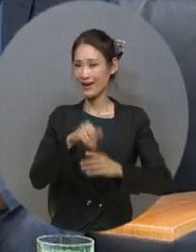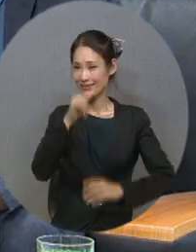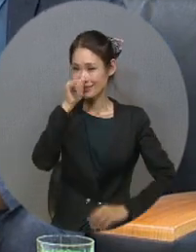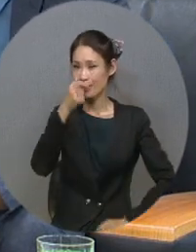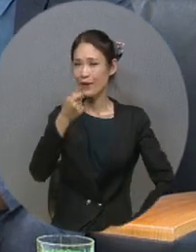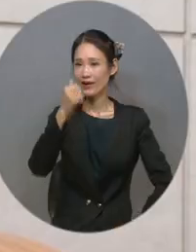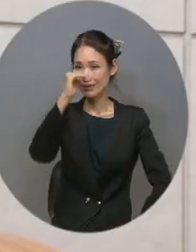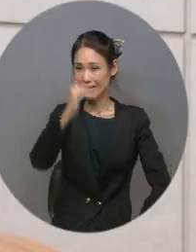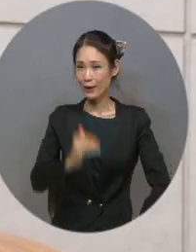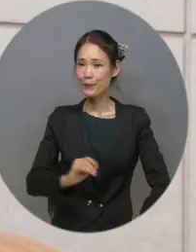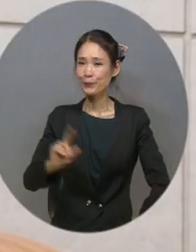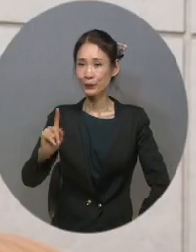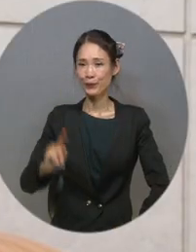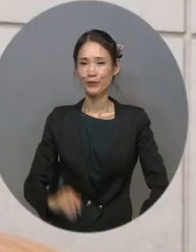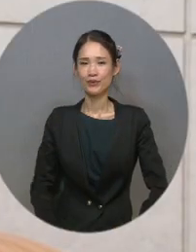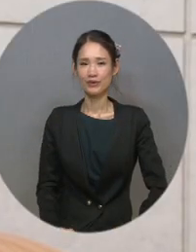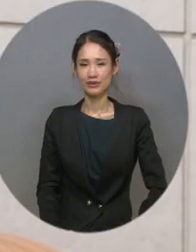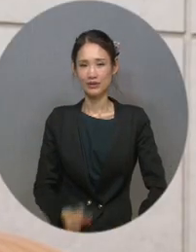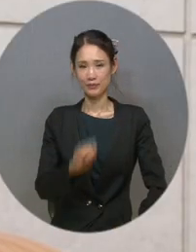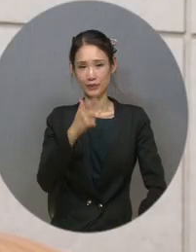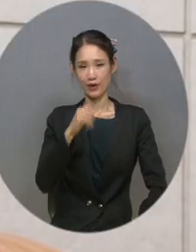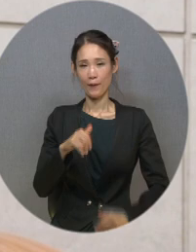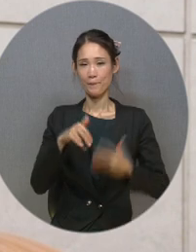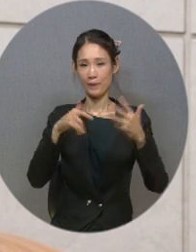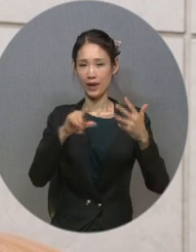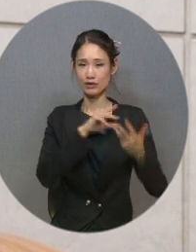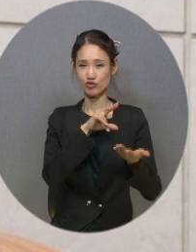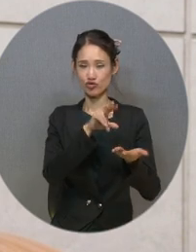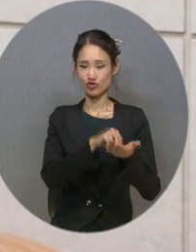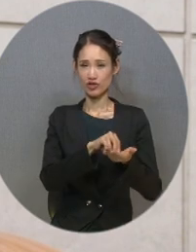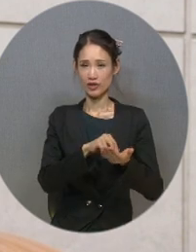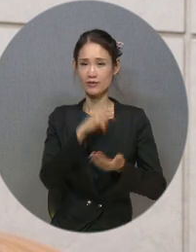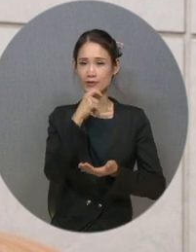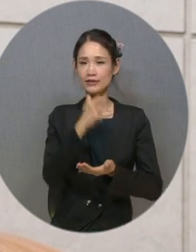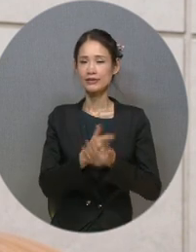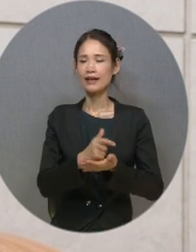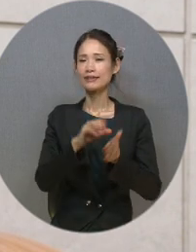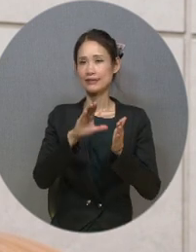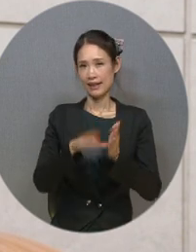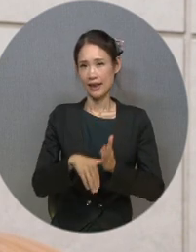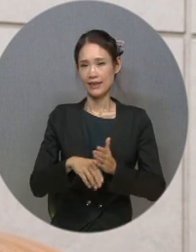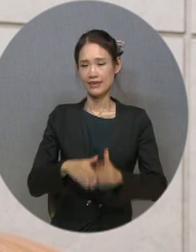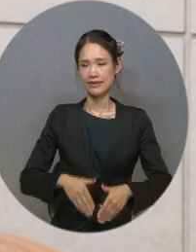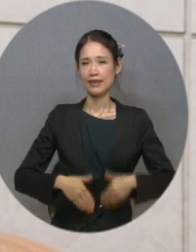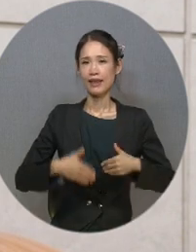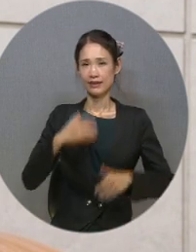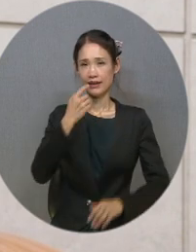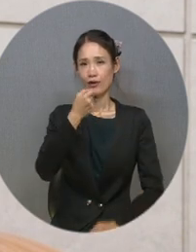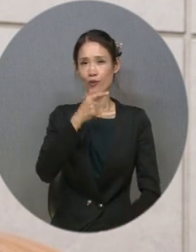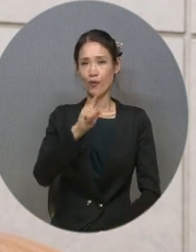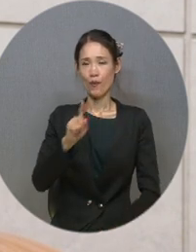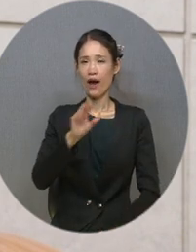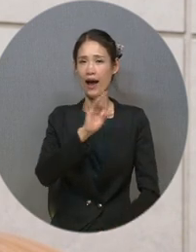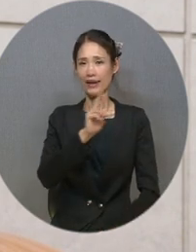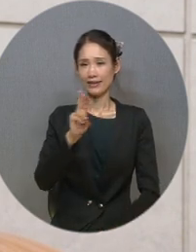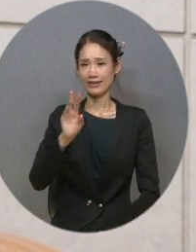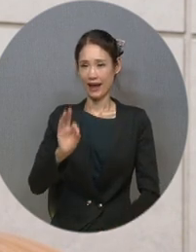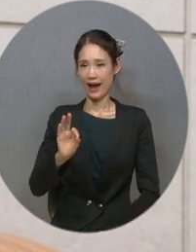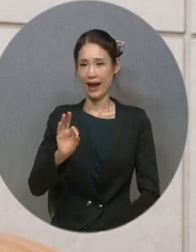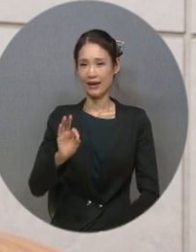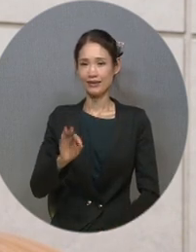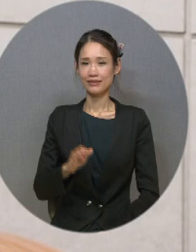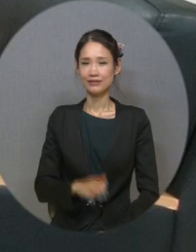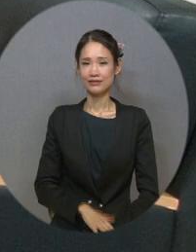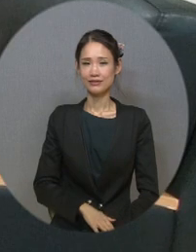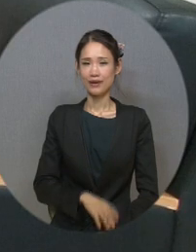내용일까요? 민선 8기 슬로건인 감동시대, 따뜻한 광양은 말씀하신